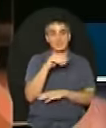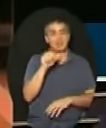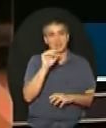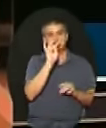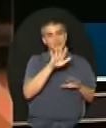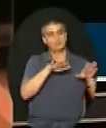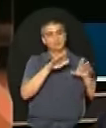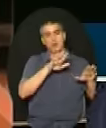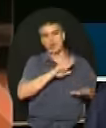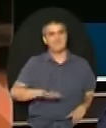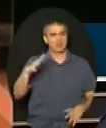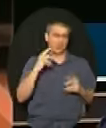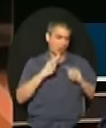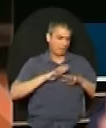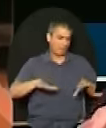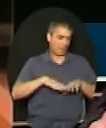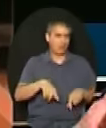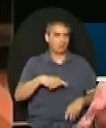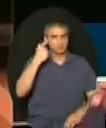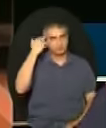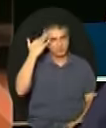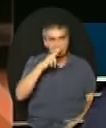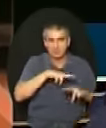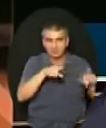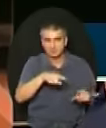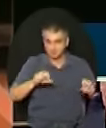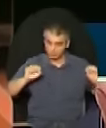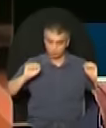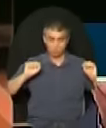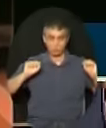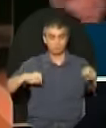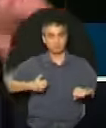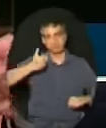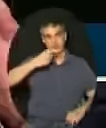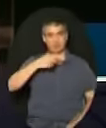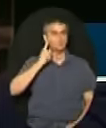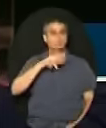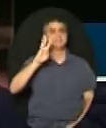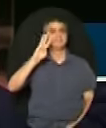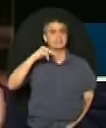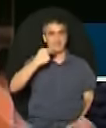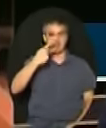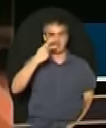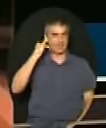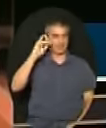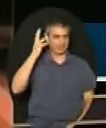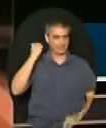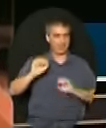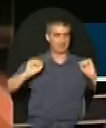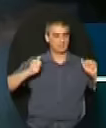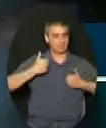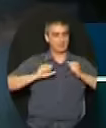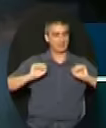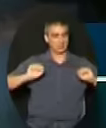נגד הממשל הפדרלי, על כל מיני קרקעות. תהיה למצב שמושלת אלסקה בשם שרה פיילין, שאתה מועמדת לסגנית